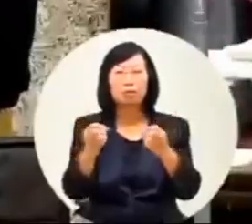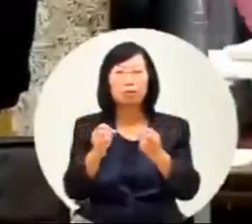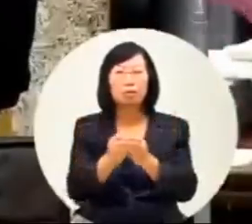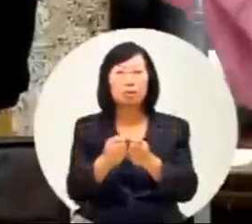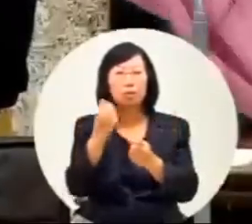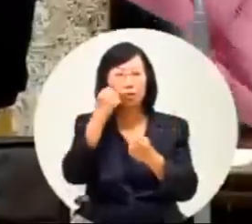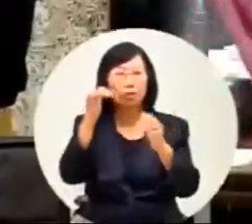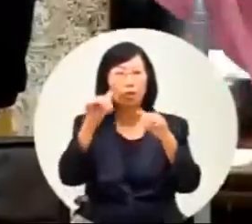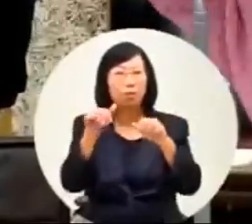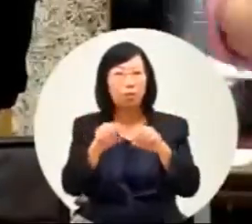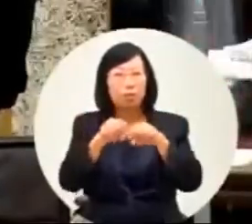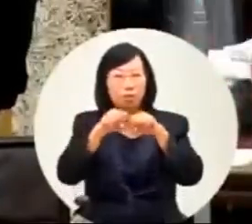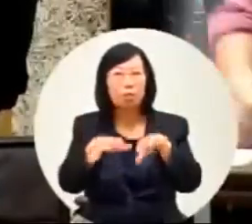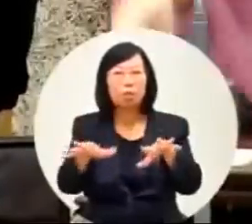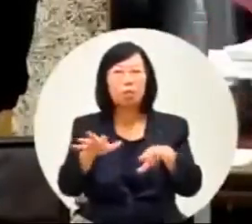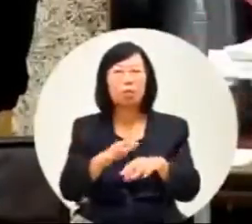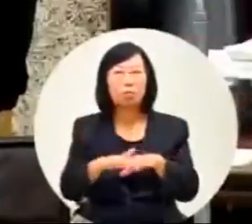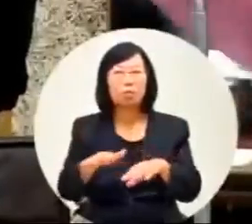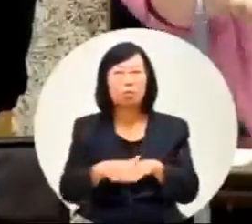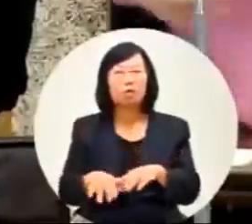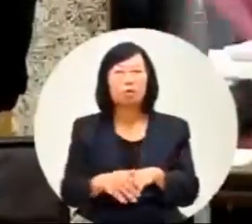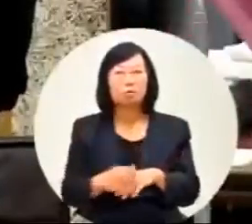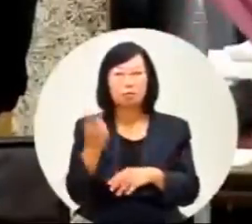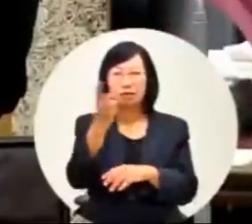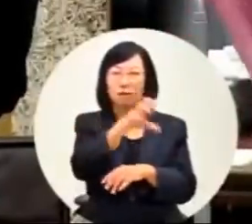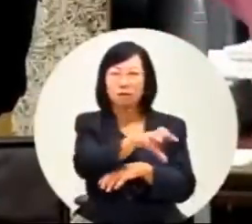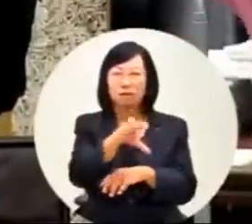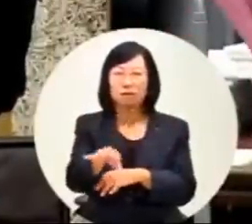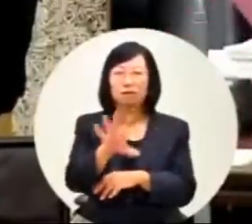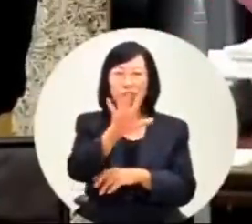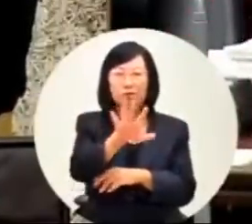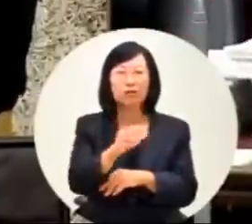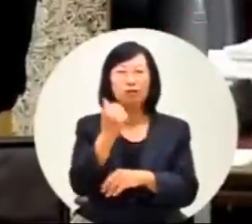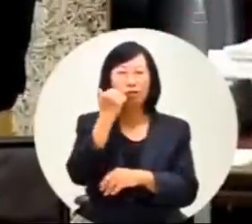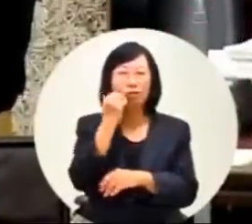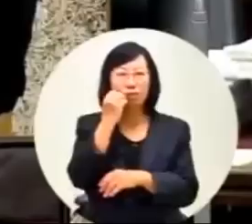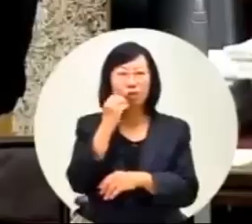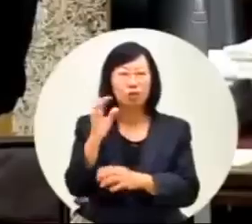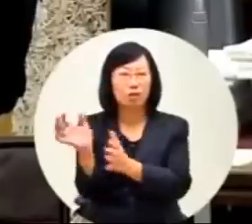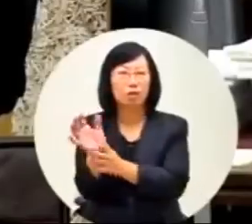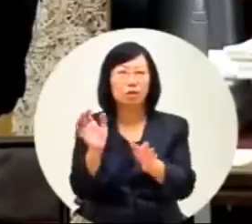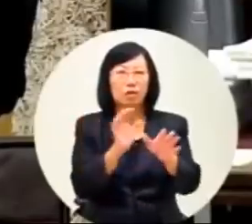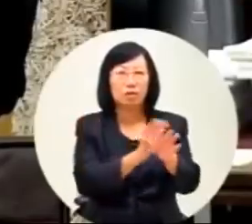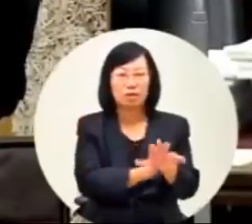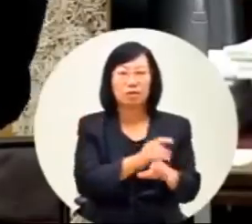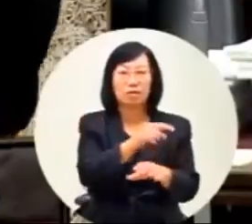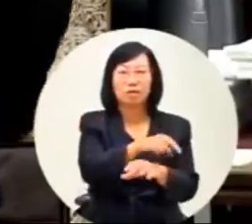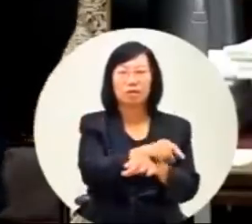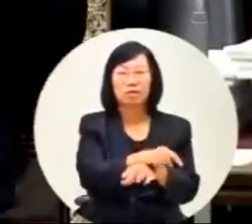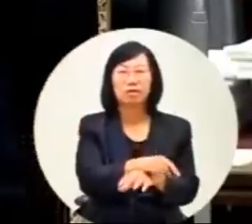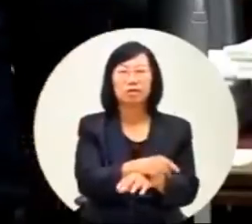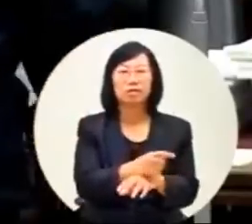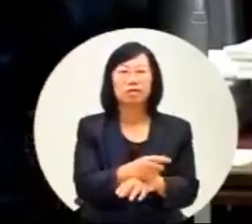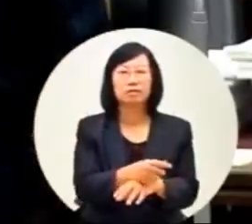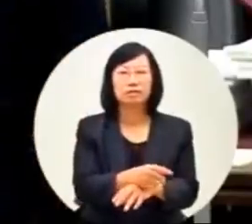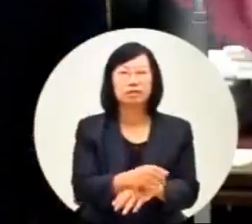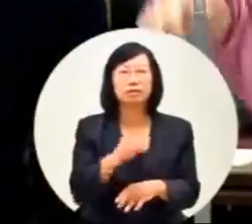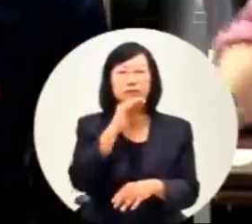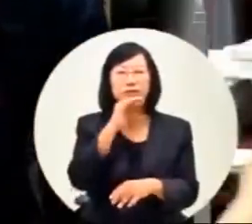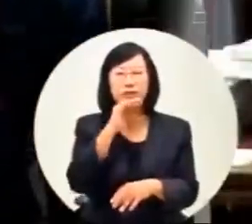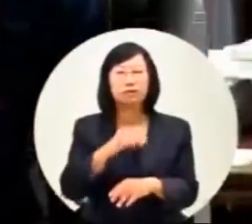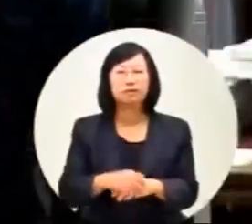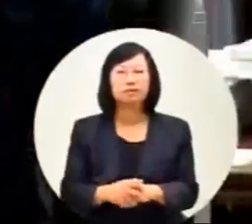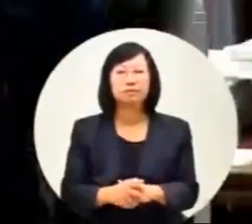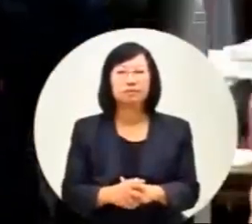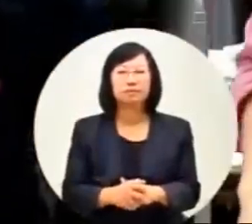阵。 他有两个地方，你刚才讲的那个龙岩冷泉，那个是夏天才有的。 闭嘴，水啊！